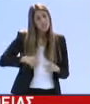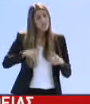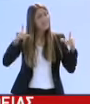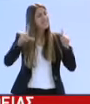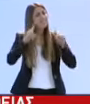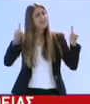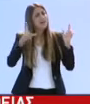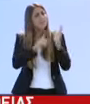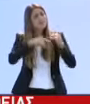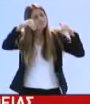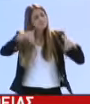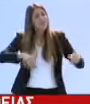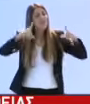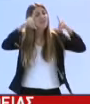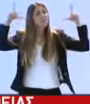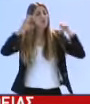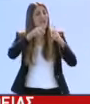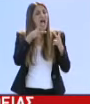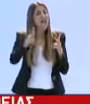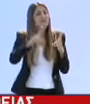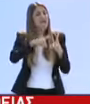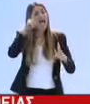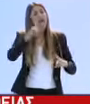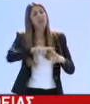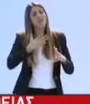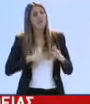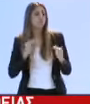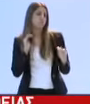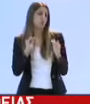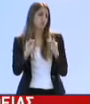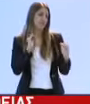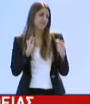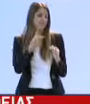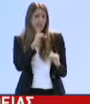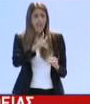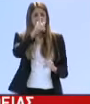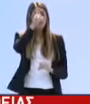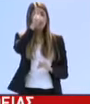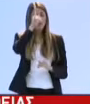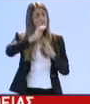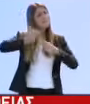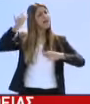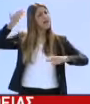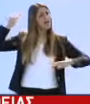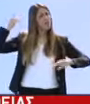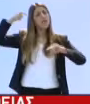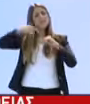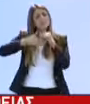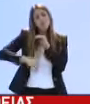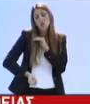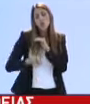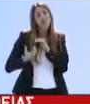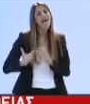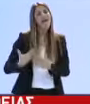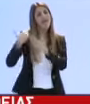τη δημοκρατία, για την ελευθερία, για την Ελλάδα. Με υπερηφάνεια για το παρελθόν μας, αλλά και με αίσθηση